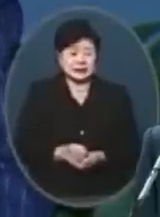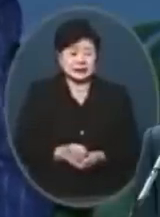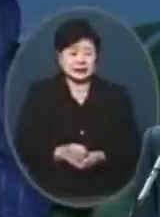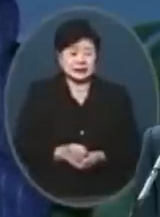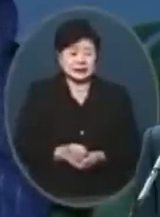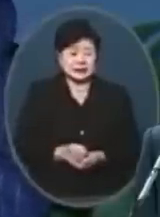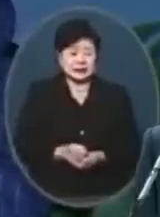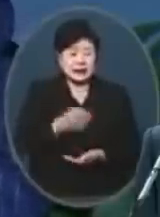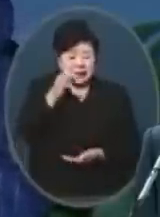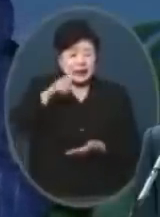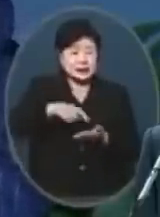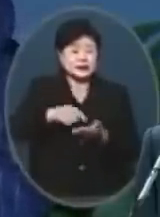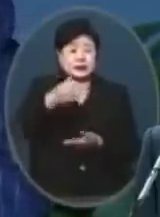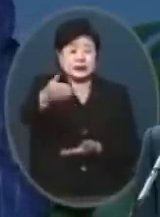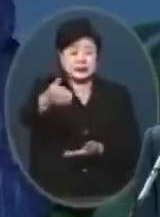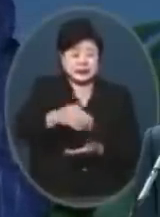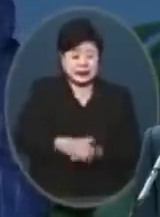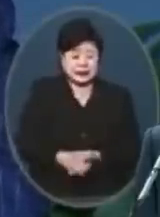지불했지만